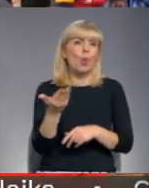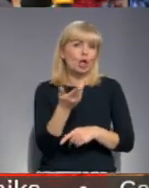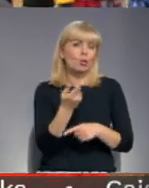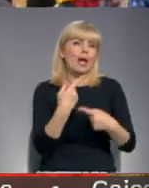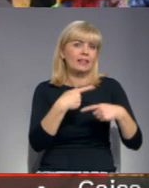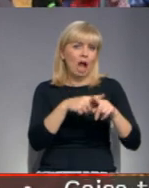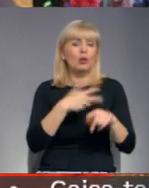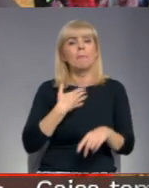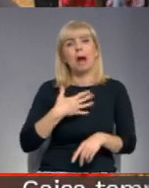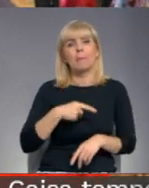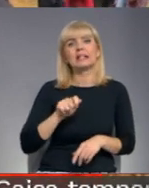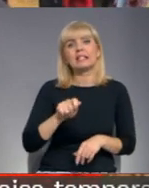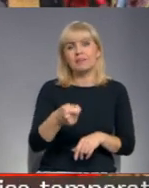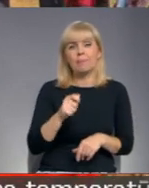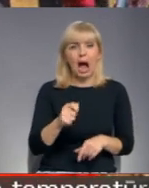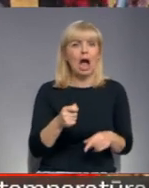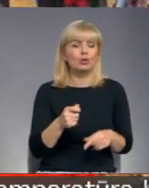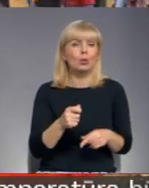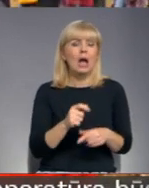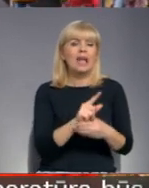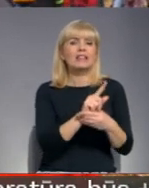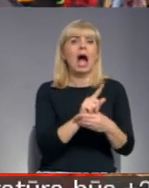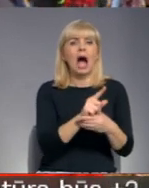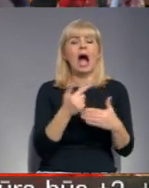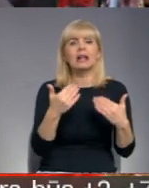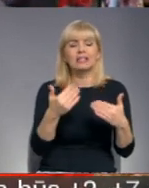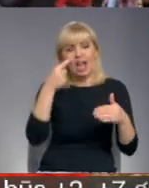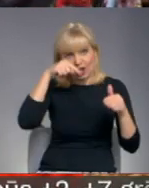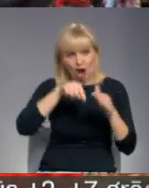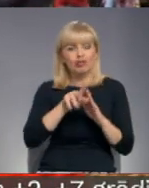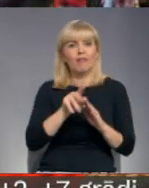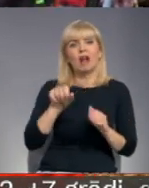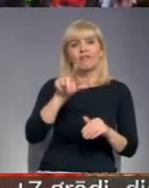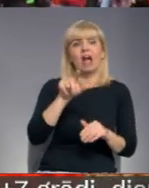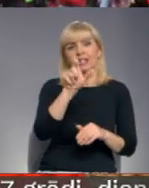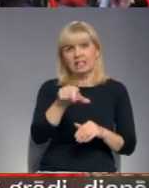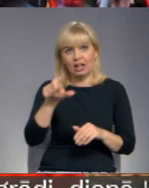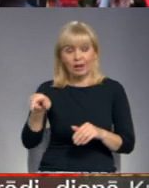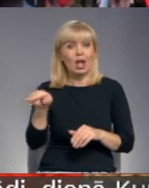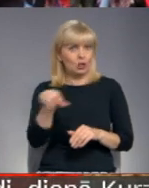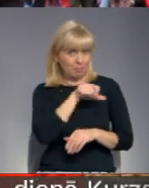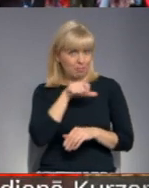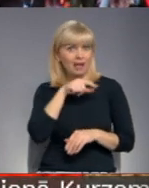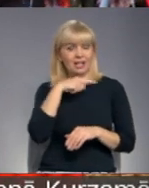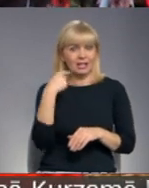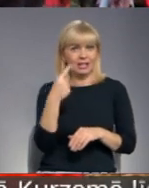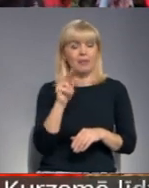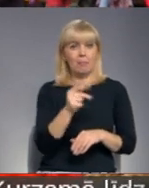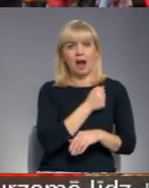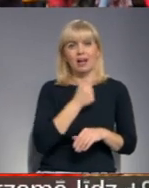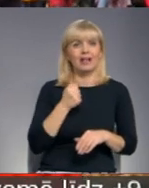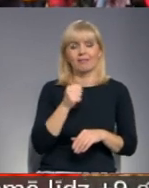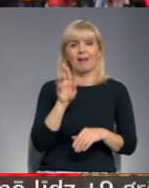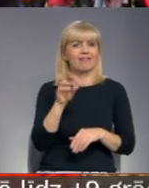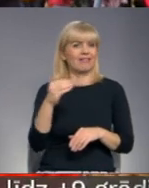vairāk patīk spāņu tanks, tāpēc, ka tur es vairāk var ielīst tankā cilvēki. Aha, tu arī gribētu kādreiz kļūt par karavīru?